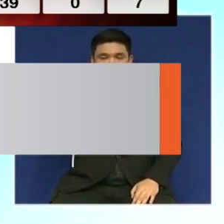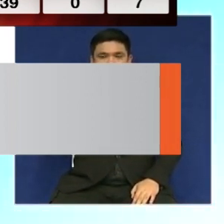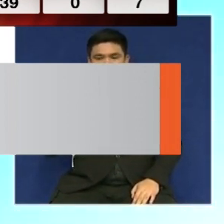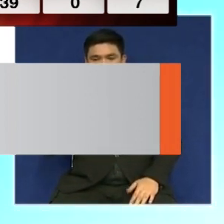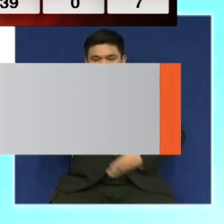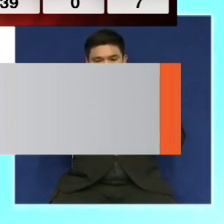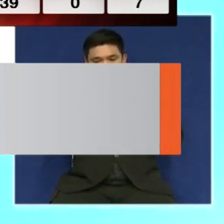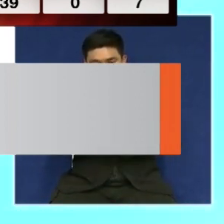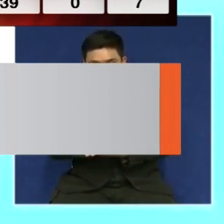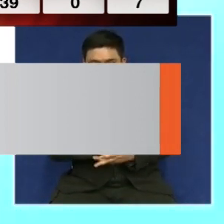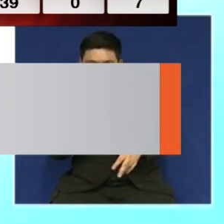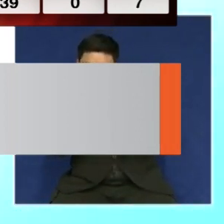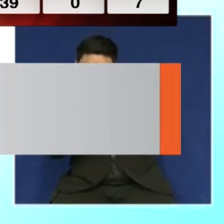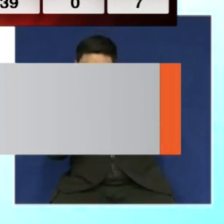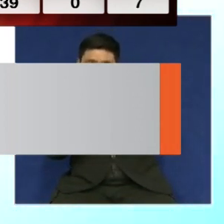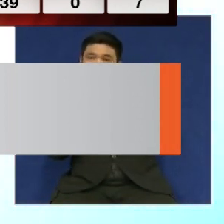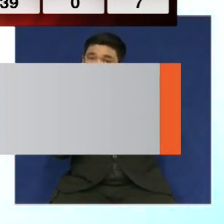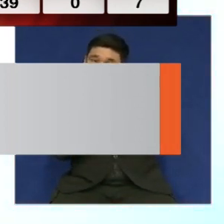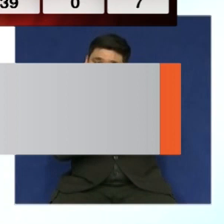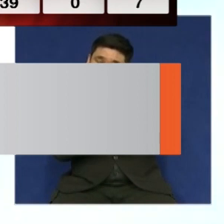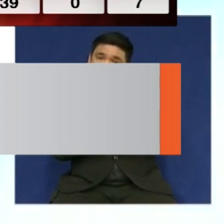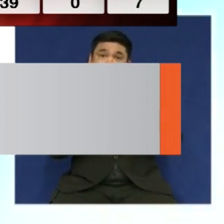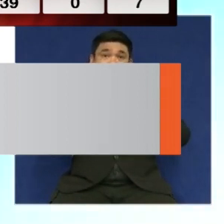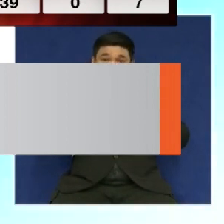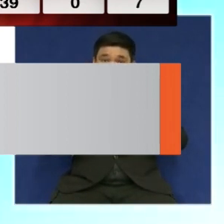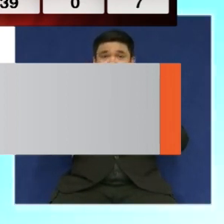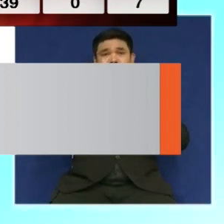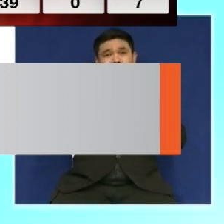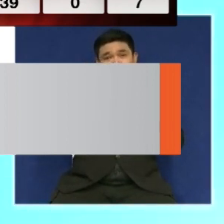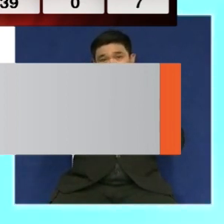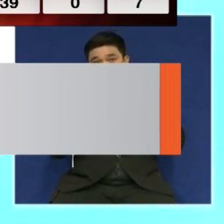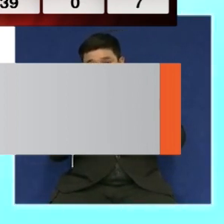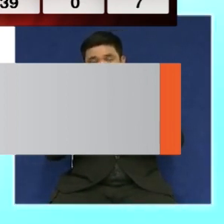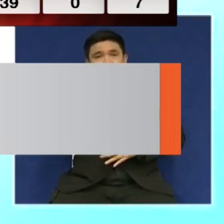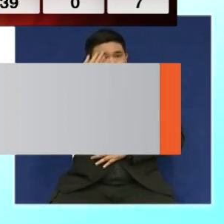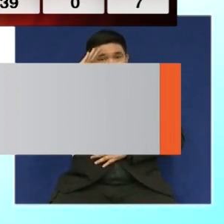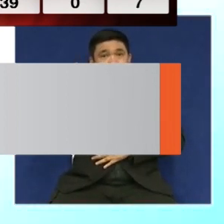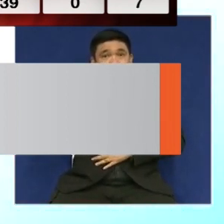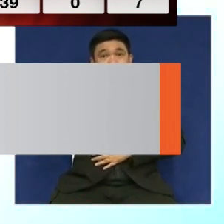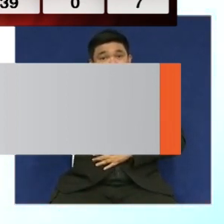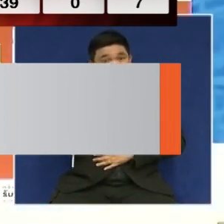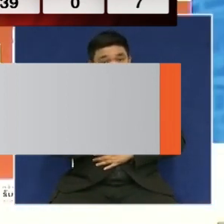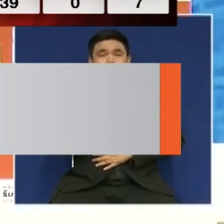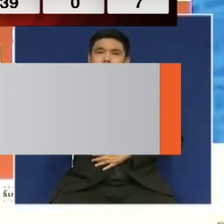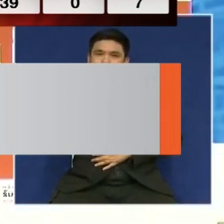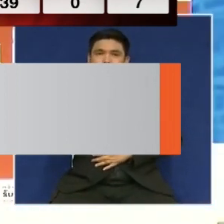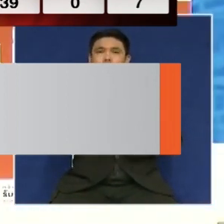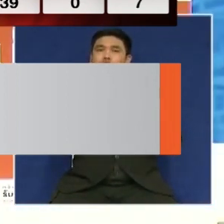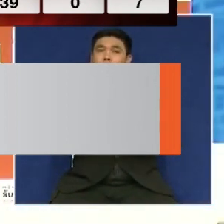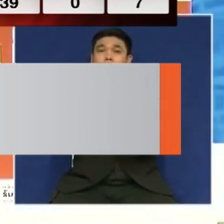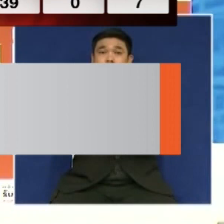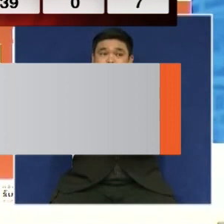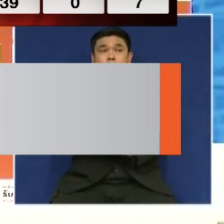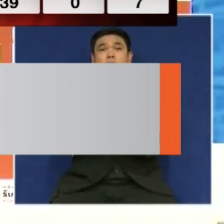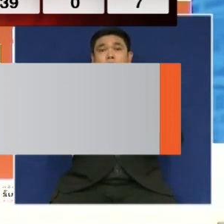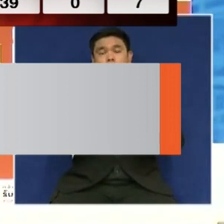สอดส่องแล้วก็สอบถามอาการป่วยนะครับถ้าหากมีอาการเจ็บป่วยก็สามารถมารับบริการได้นะครับแล้วก็มีเรื่อง